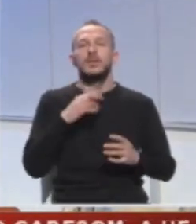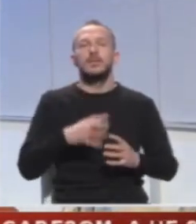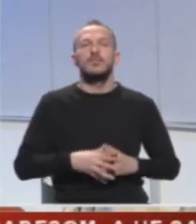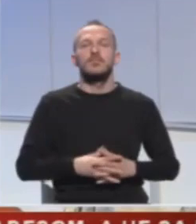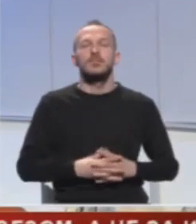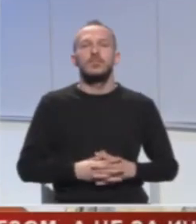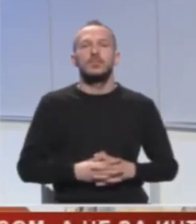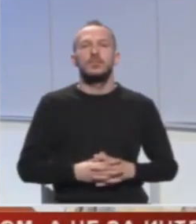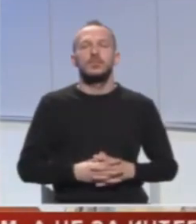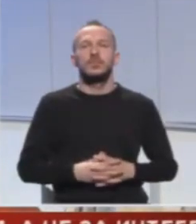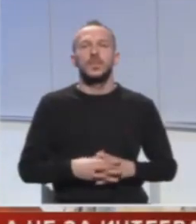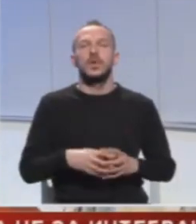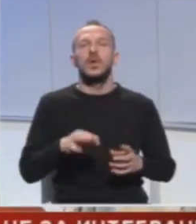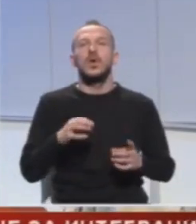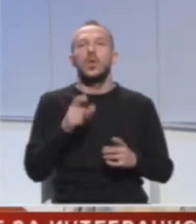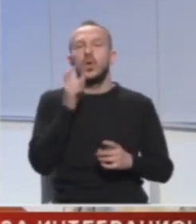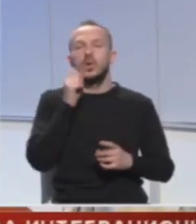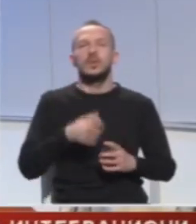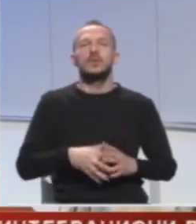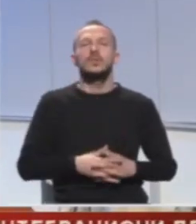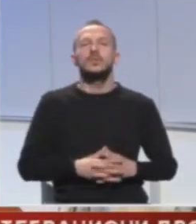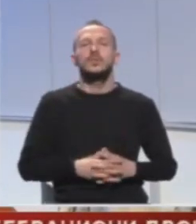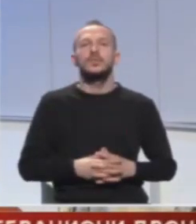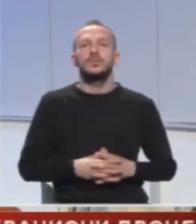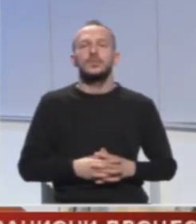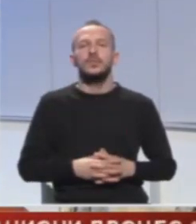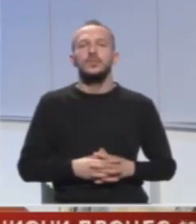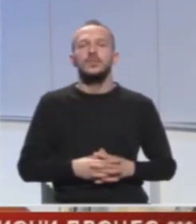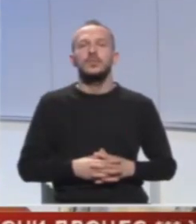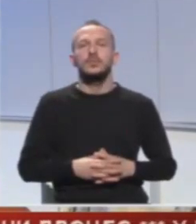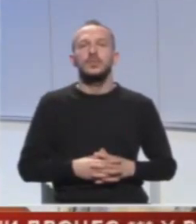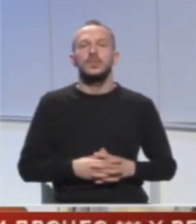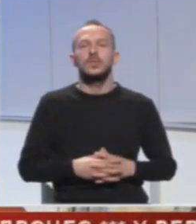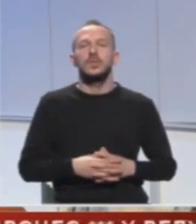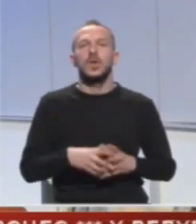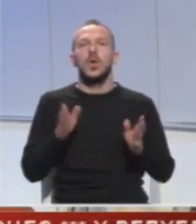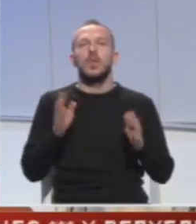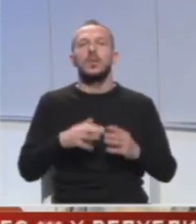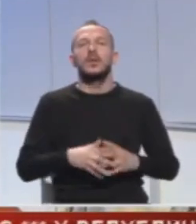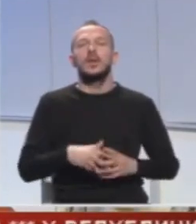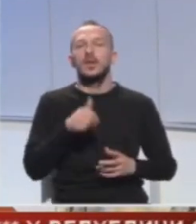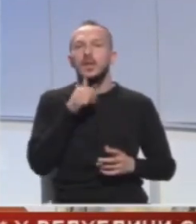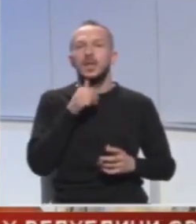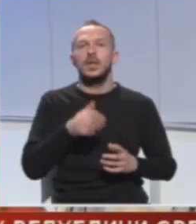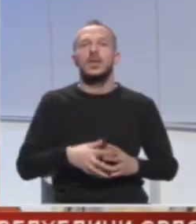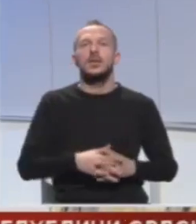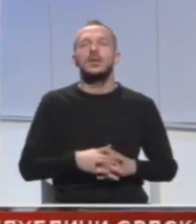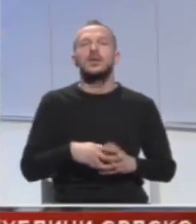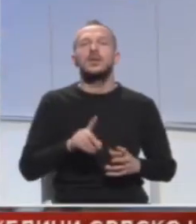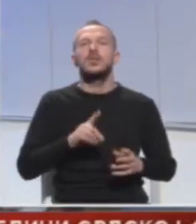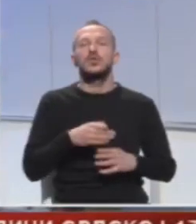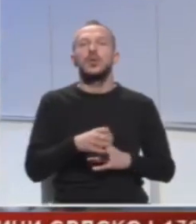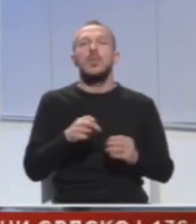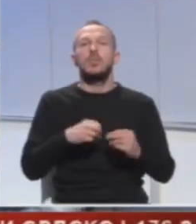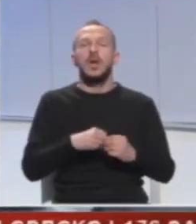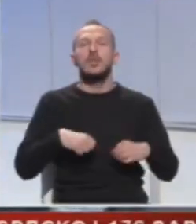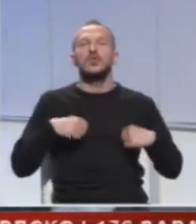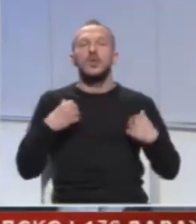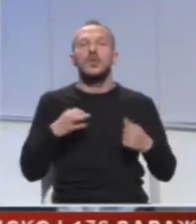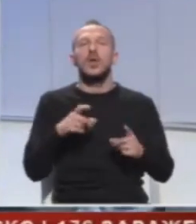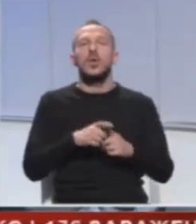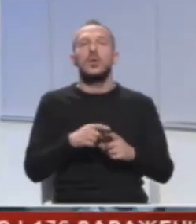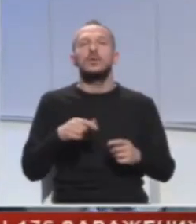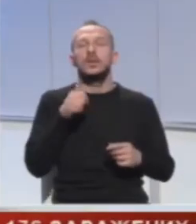radi potresa, radi svačega. Otpadam nabačaj i ne se sad ni ući unutra. Brane preživljava